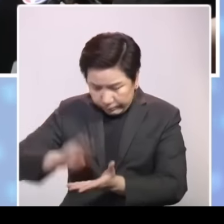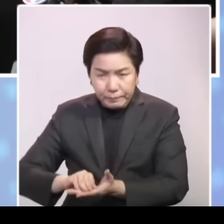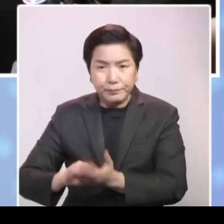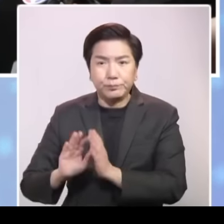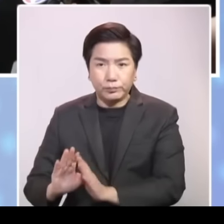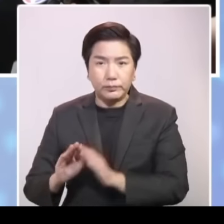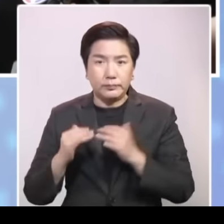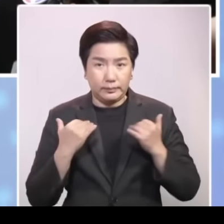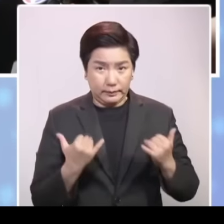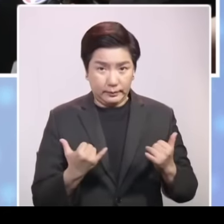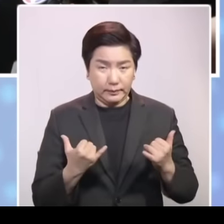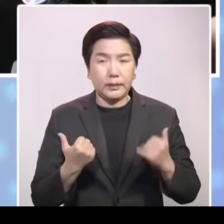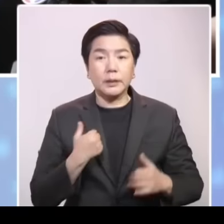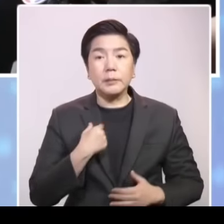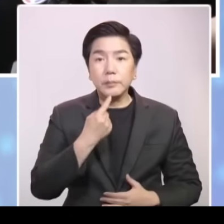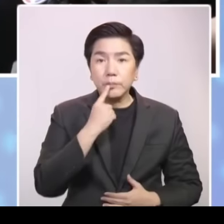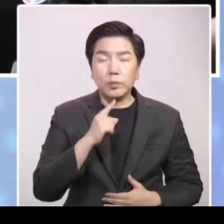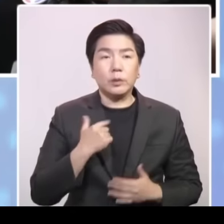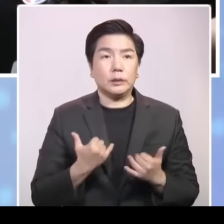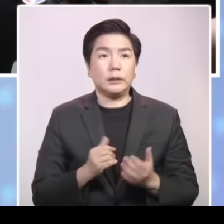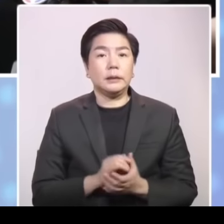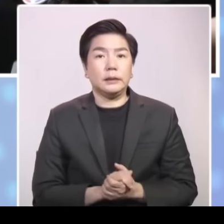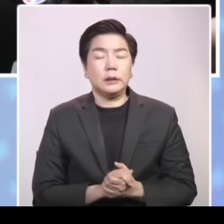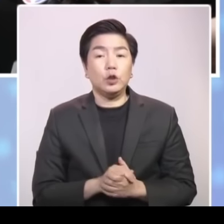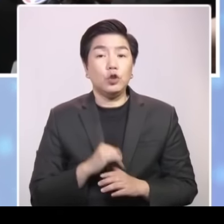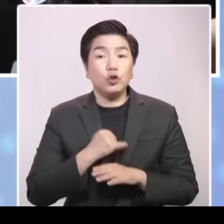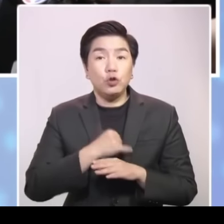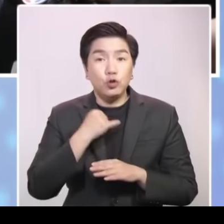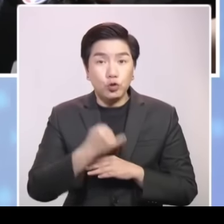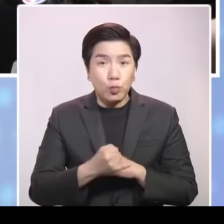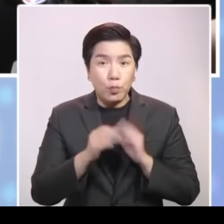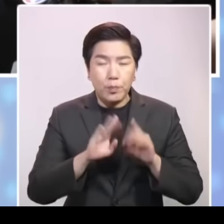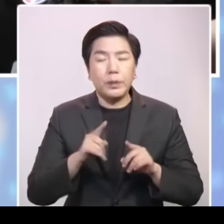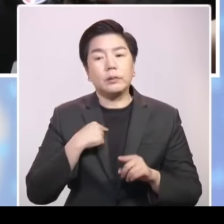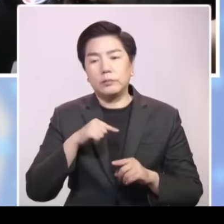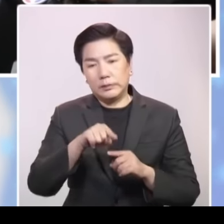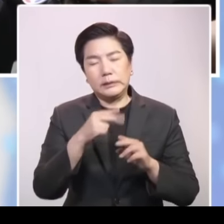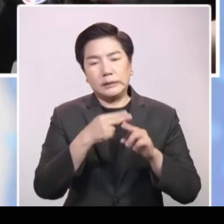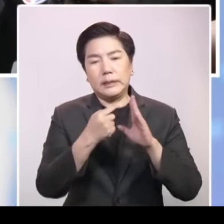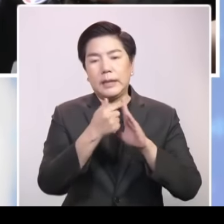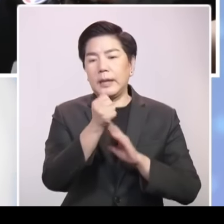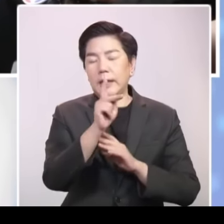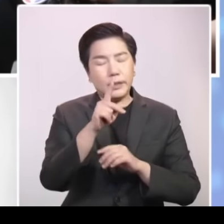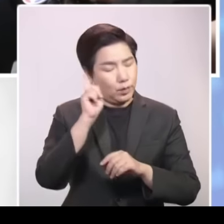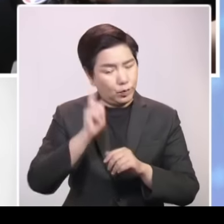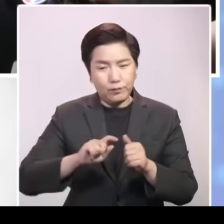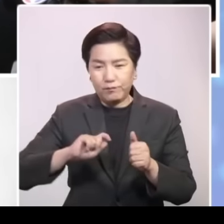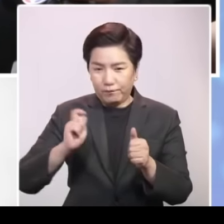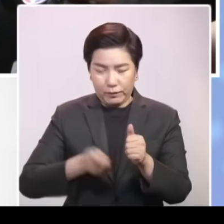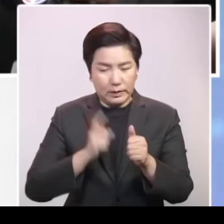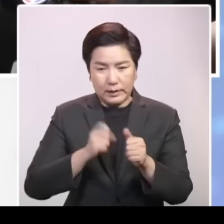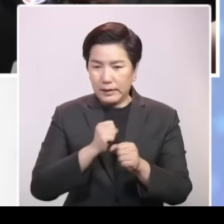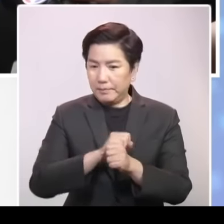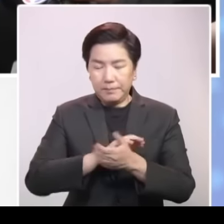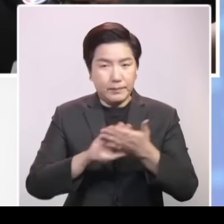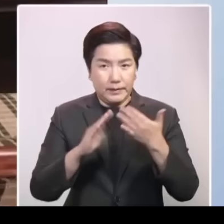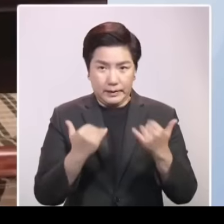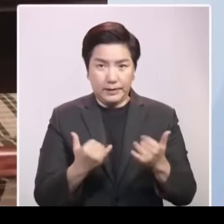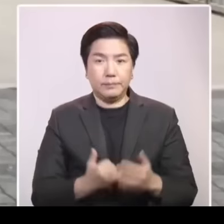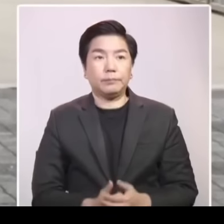นี้นะครับก็ต้องบอกเลยครับว่าข้อยุติเราก็คือต้องดำเนินคดีกับคุณเอกเนี่ยนะครับให้เรียบร้อยนะ